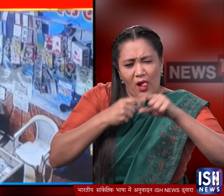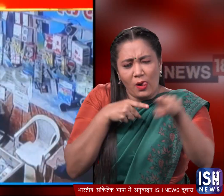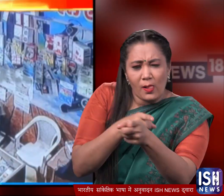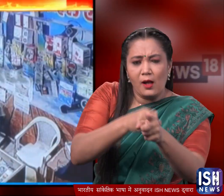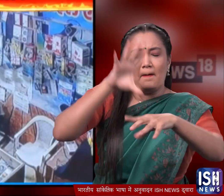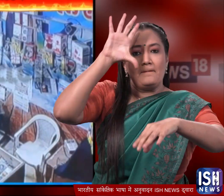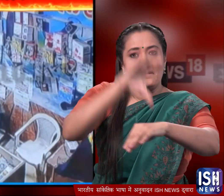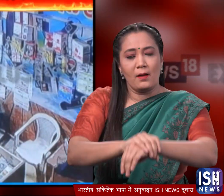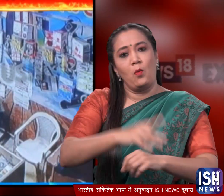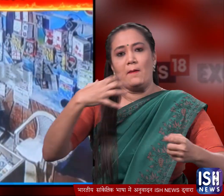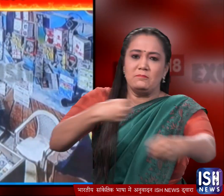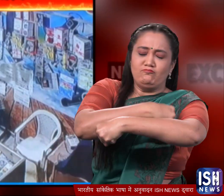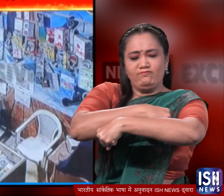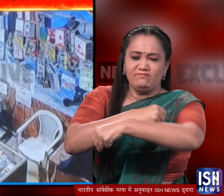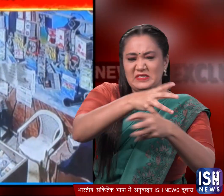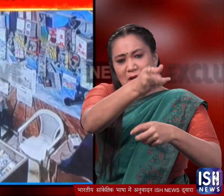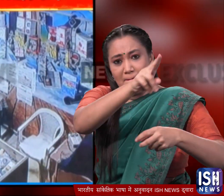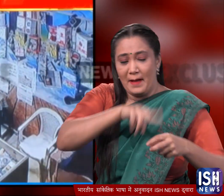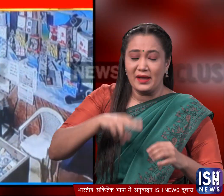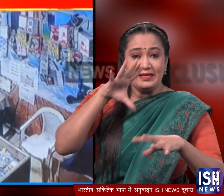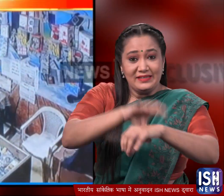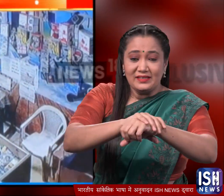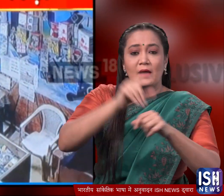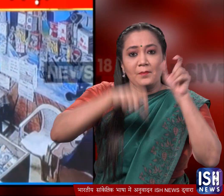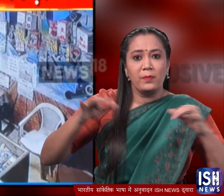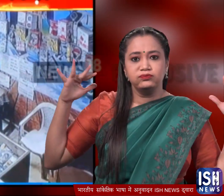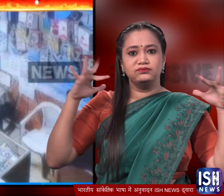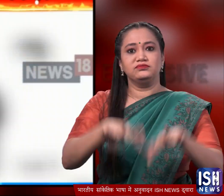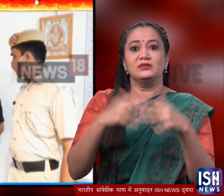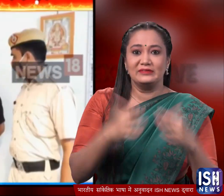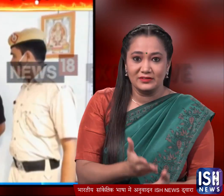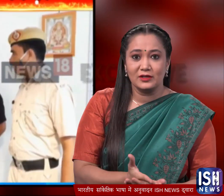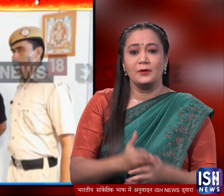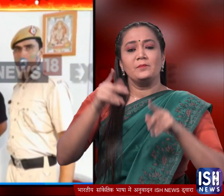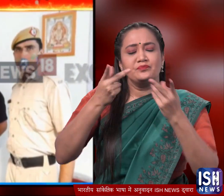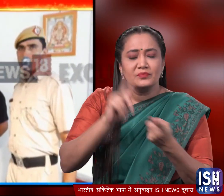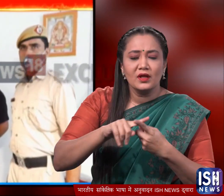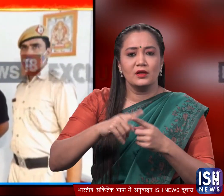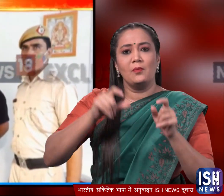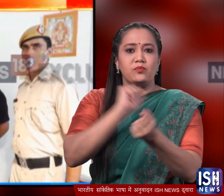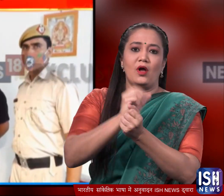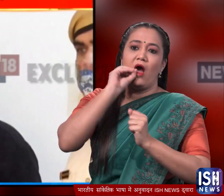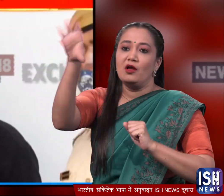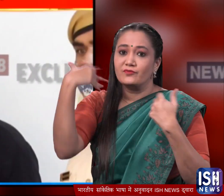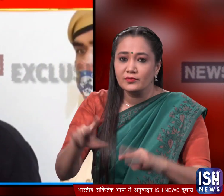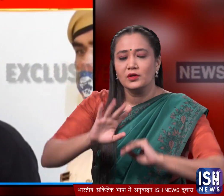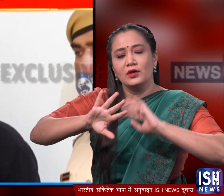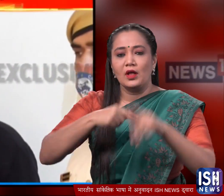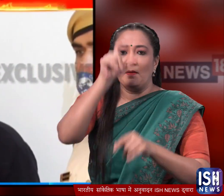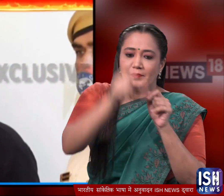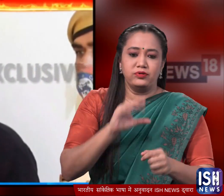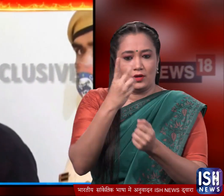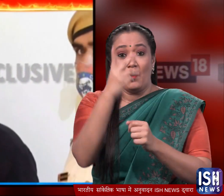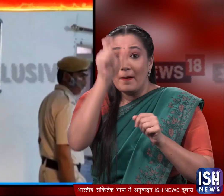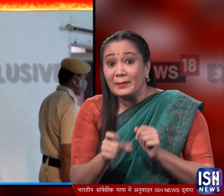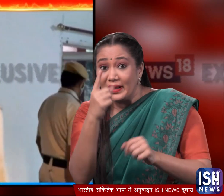और आखिरकार उनमें एक को दबोच लिया। जैसे ही वो पकड़ में आया, वहां लोगों की भीड़ जमा हो गई। घटना की जानकारी फौरन पुलिस को दी गई, जिसके बाद आरोपी को